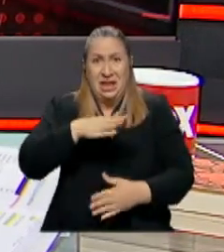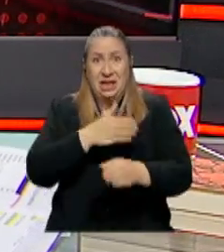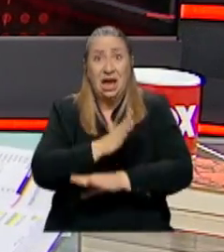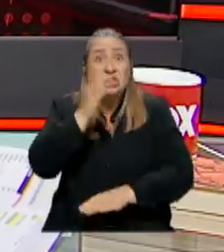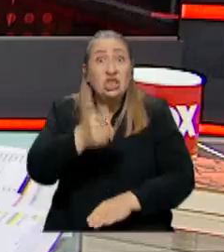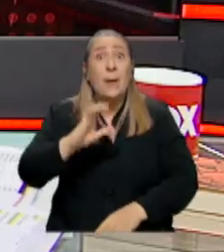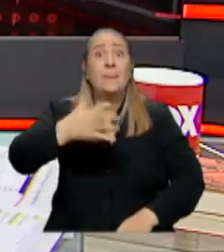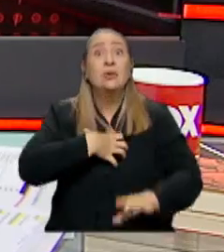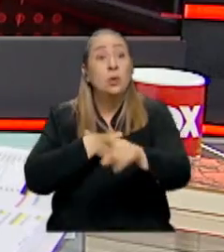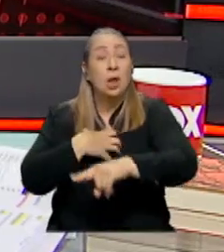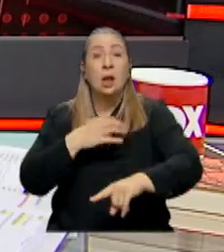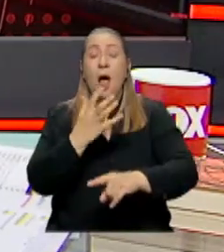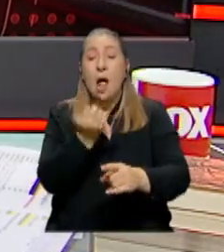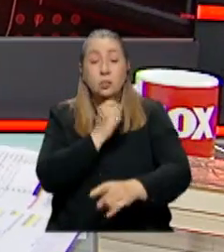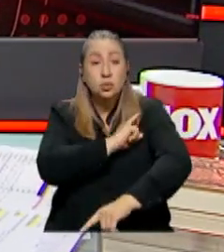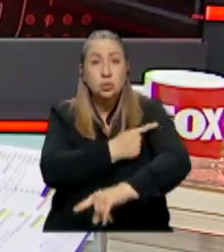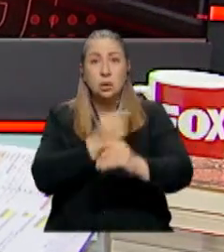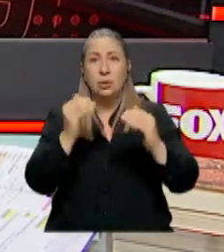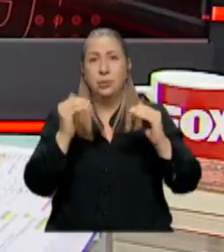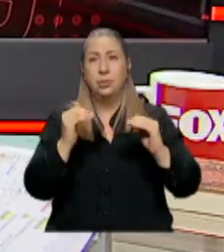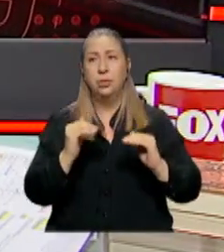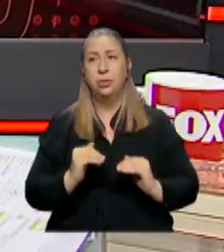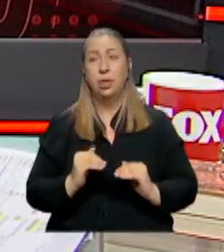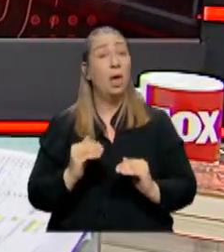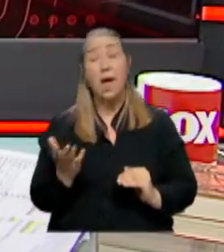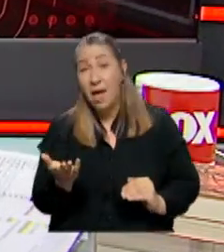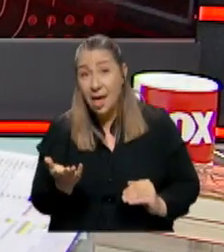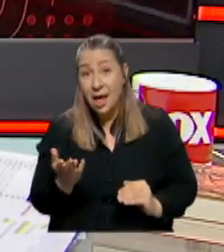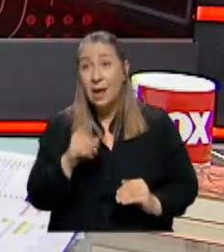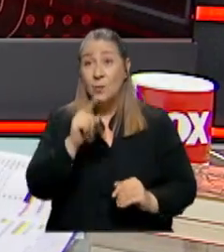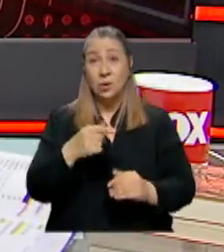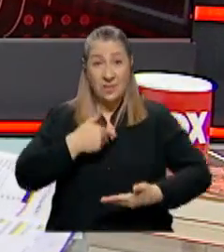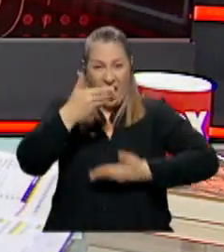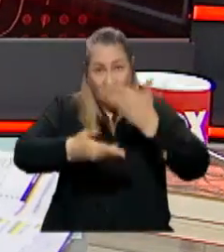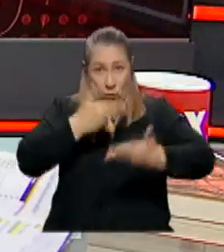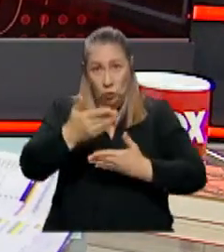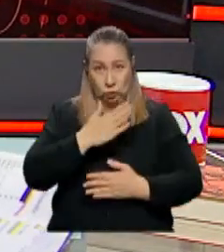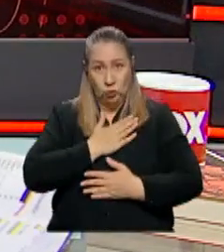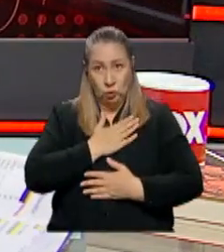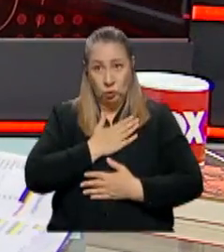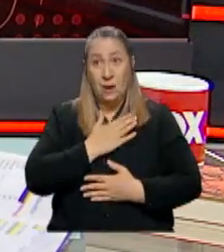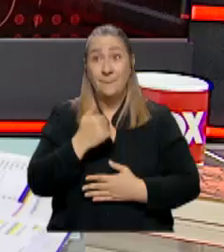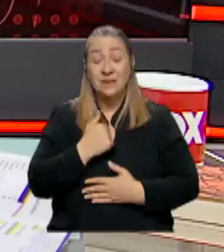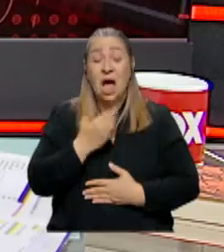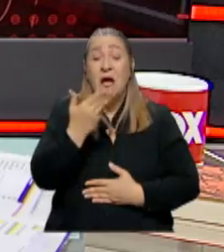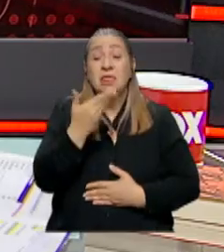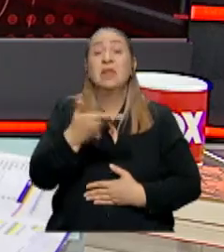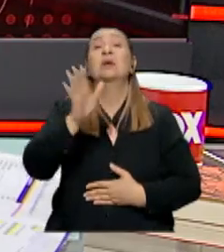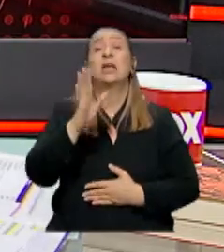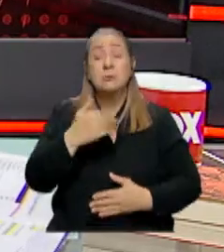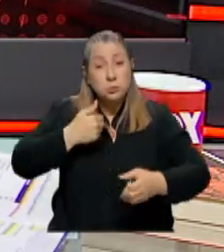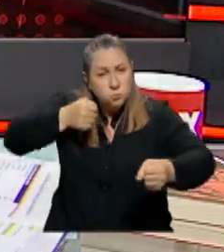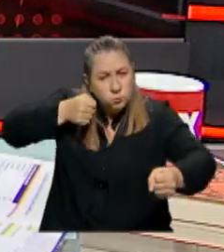gerçek patronlarının alım gücü giderek azalıyor. Bunları burada dile getiriyoruz. Biz dile getirmesek,